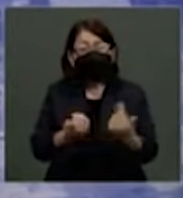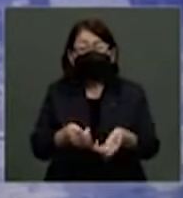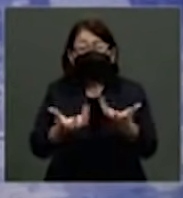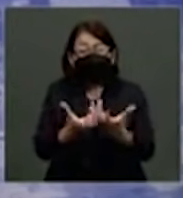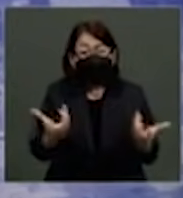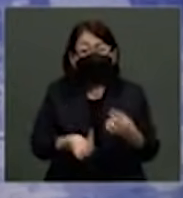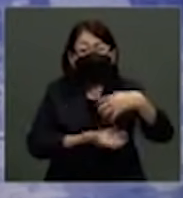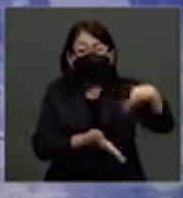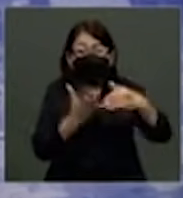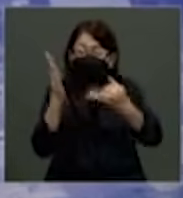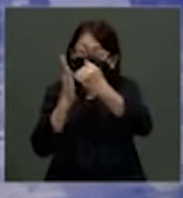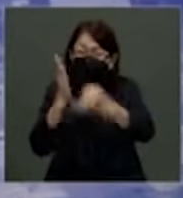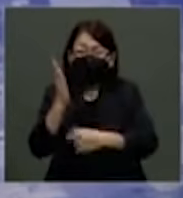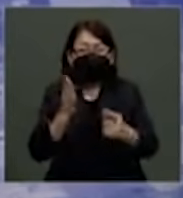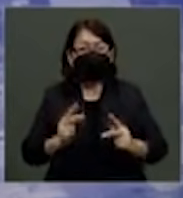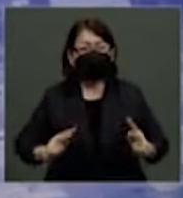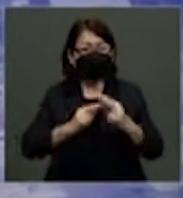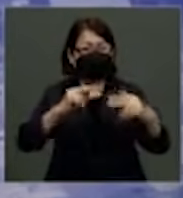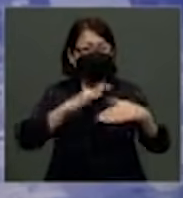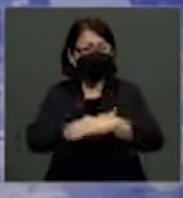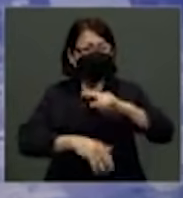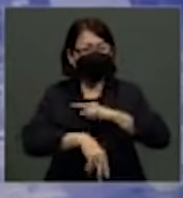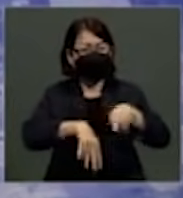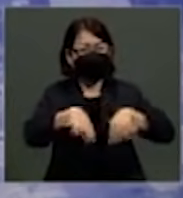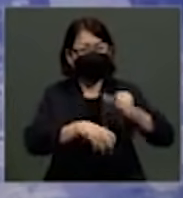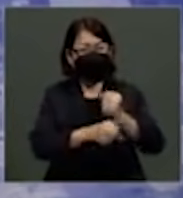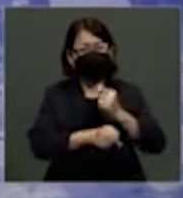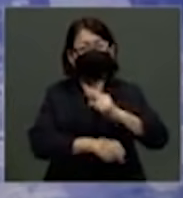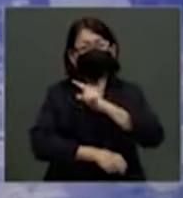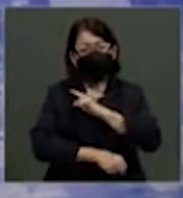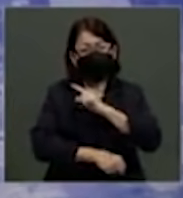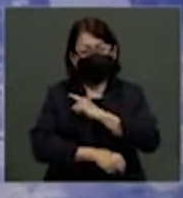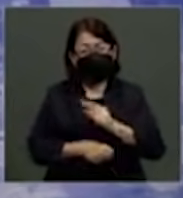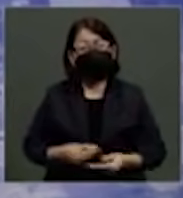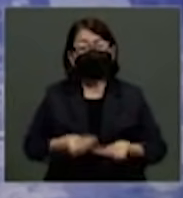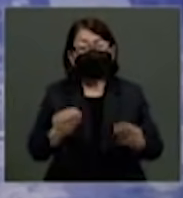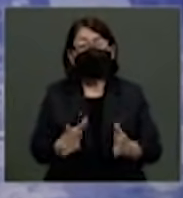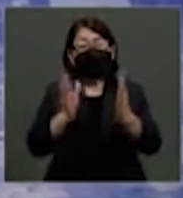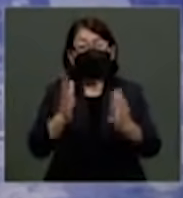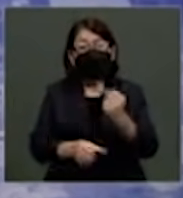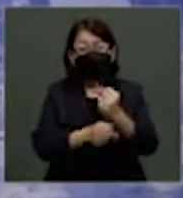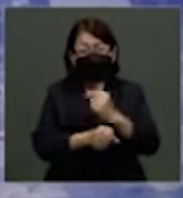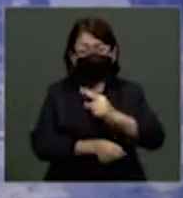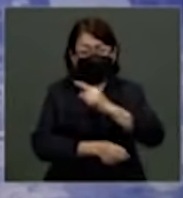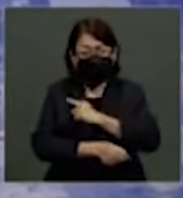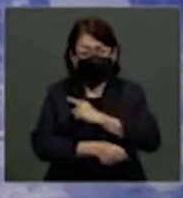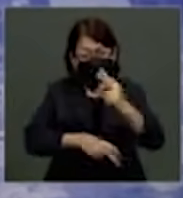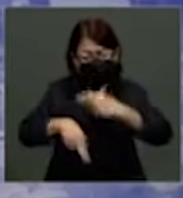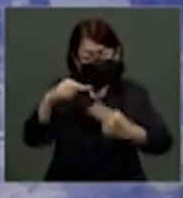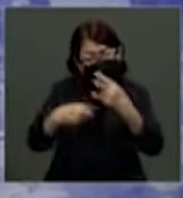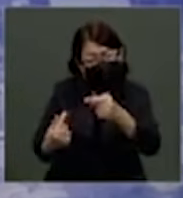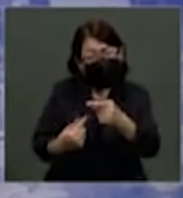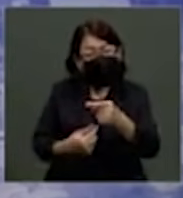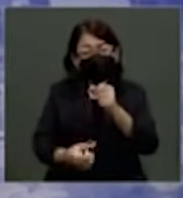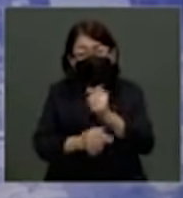เกิดความไม่สะดวกเกิดขึ้นนะครับแล้วก็สำหรับการขนส่งสินค้าระหว่างจังหวัดนะครับให้กระทรวงคมนาคมจัดระเบียบห